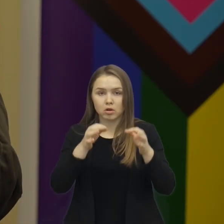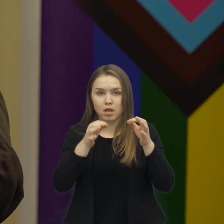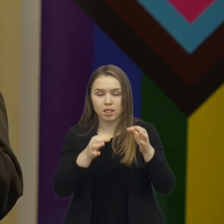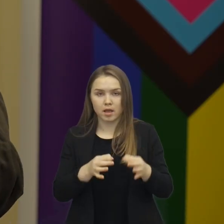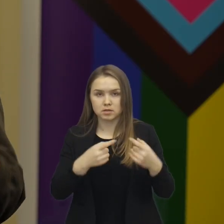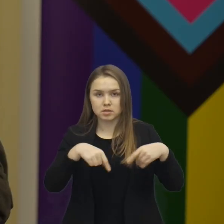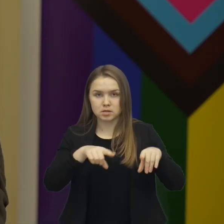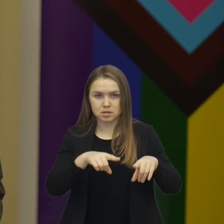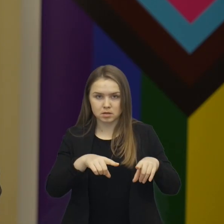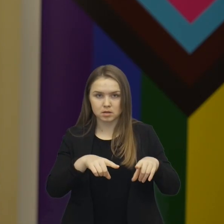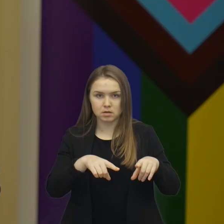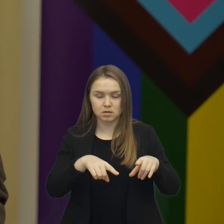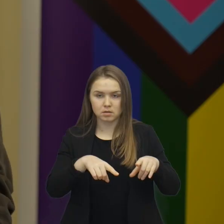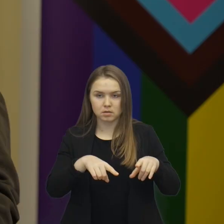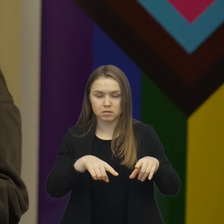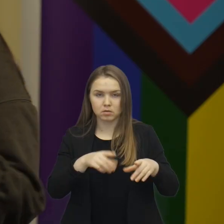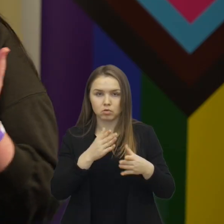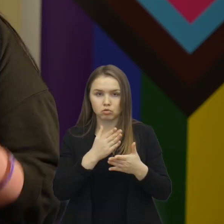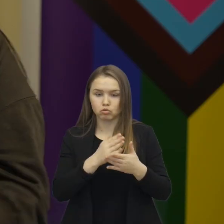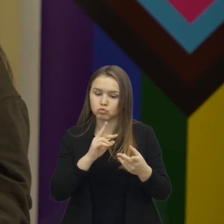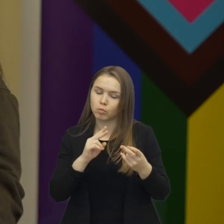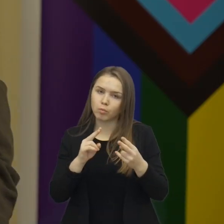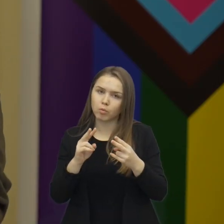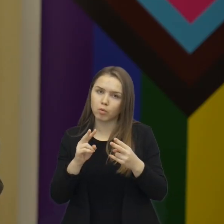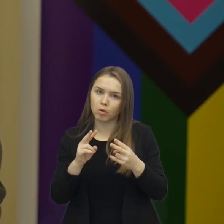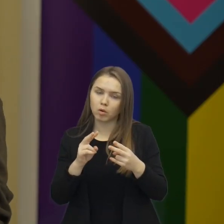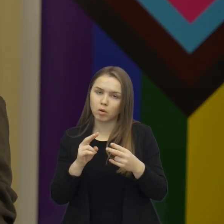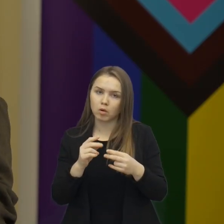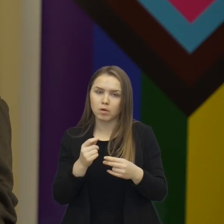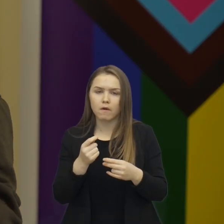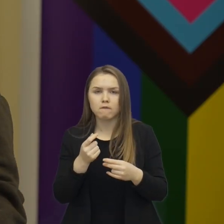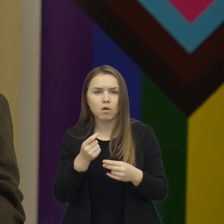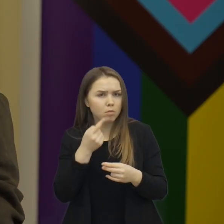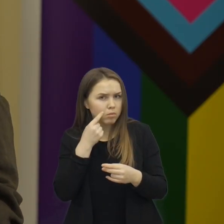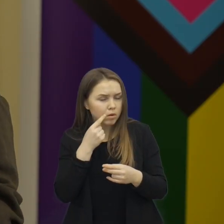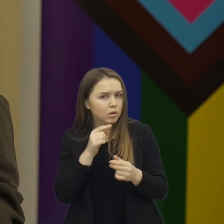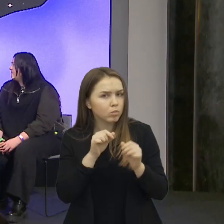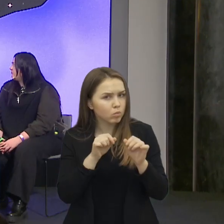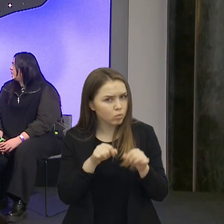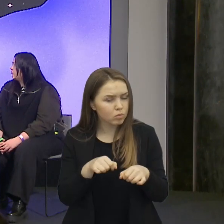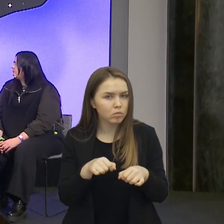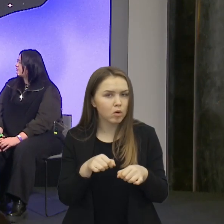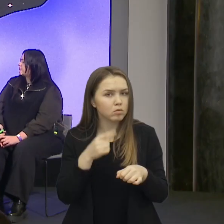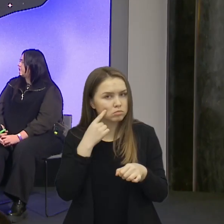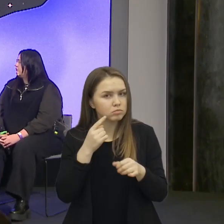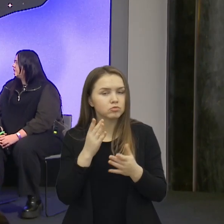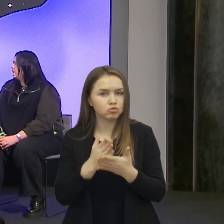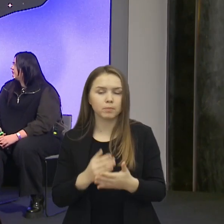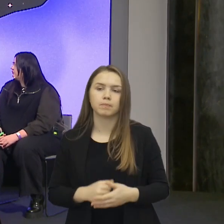kažkokį proveržį šitoj stagnacijoje, bet ar yra tokių subtilesnių dalykų? Taip, iš ties